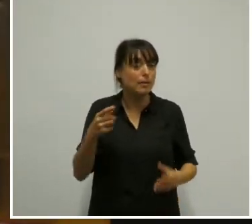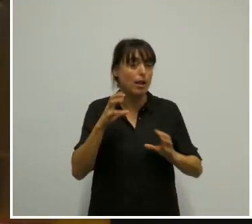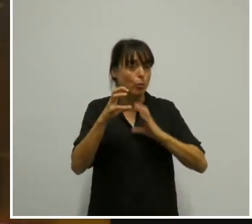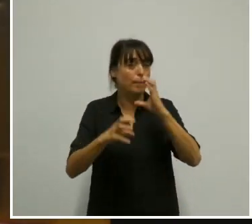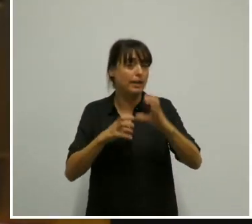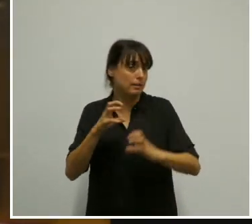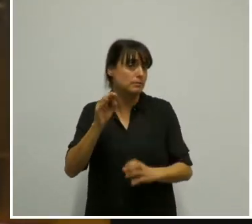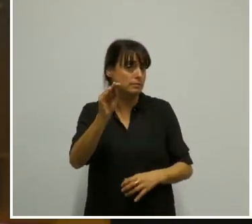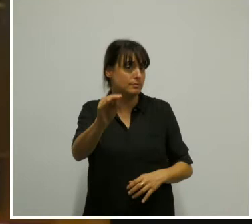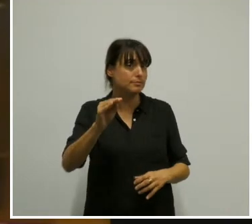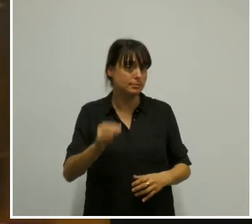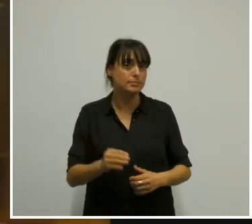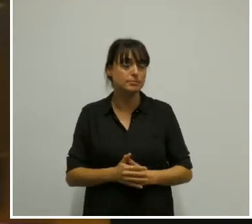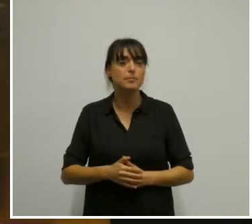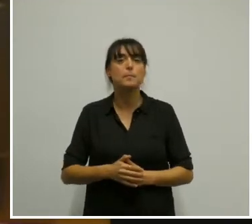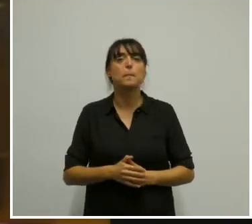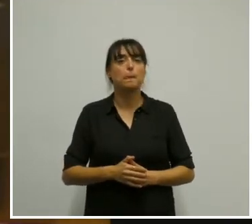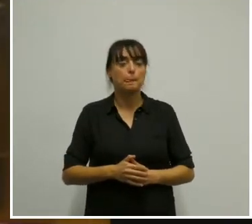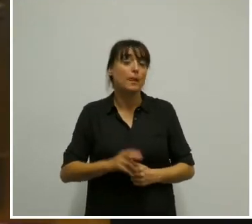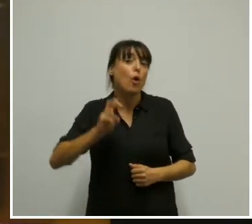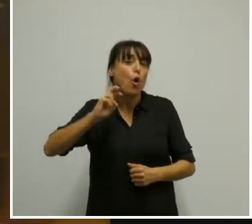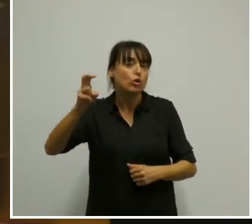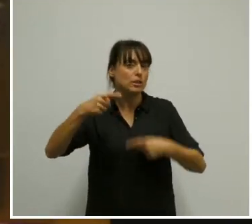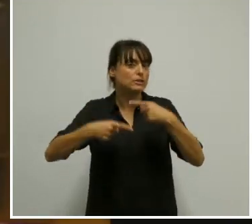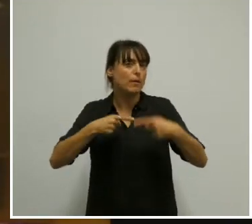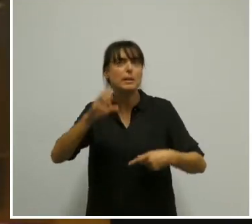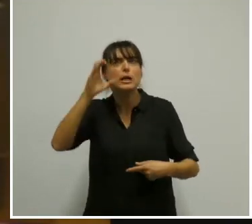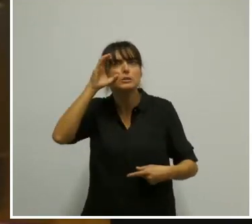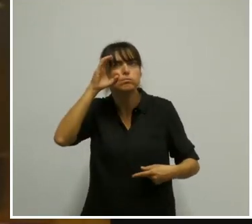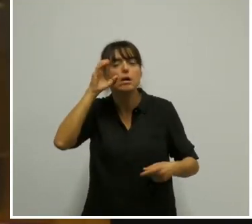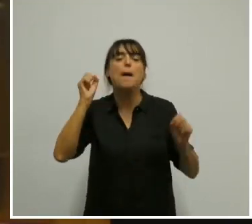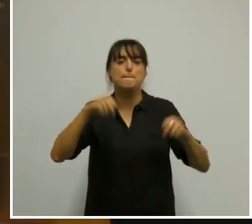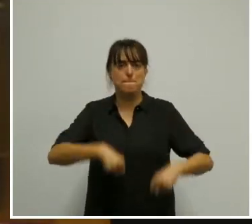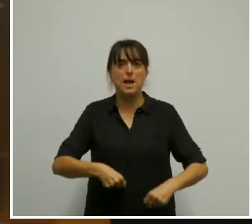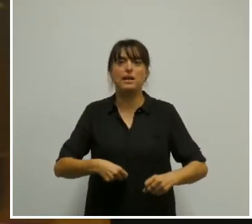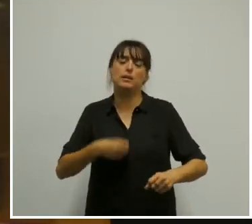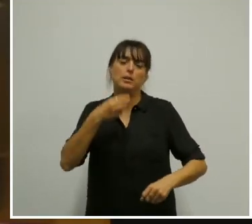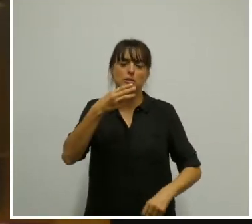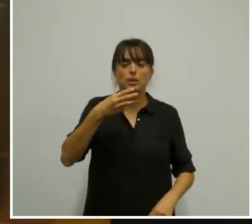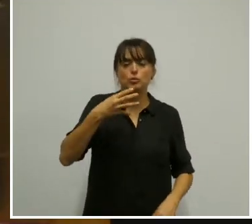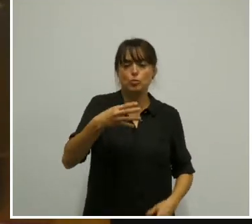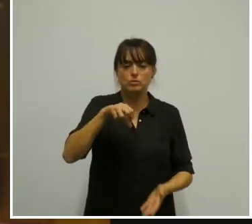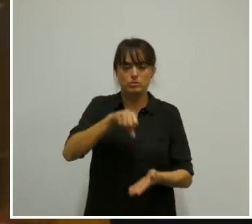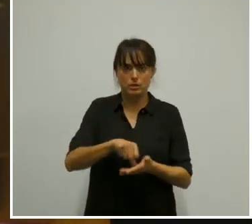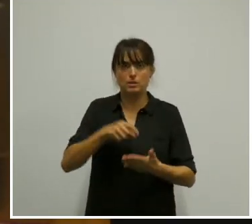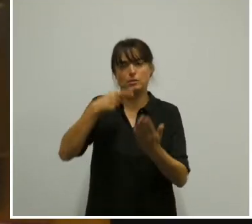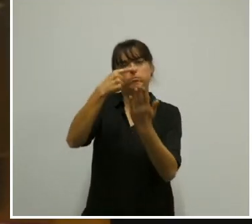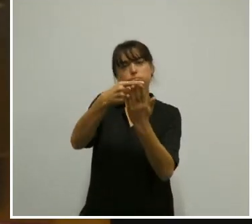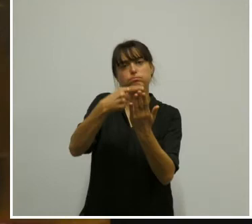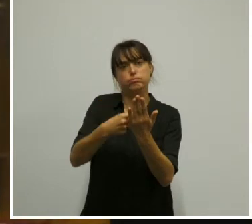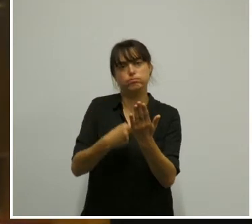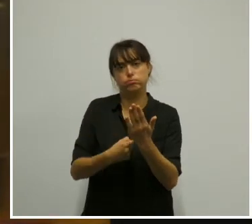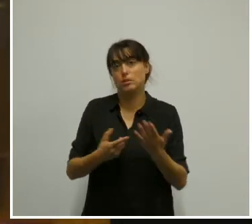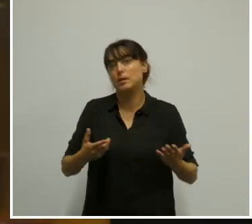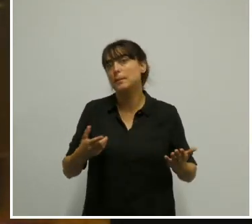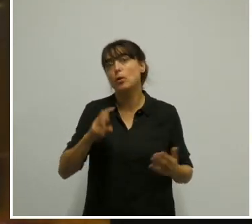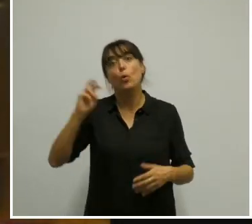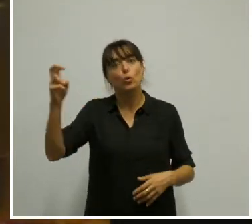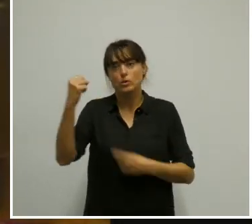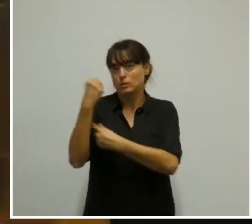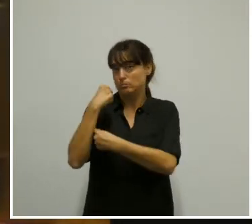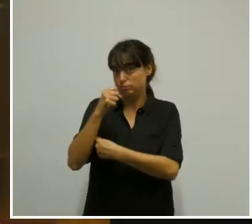ha d'altres que es deixen orientar més i llavors els 3 o 4 centres mínim. Vale.